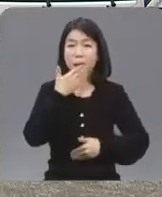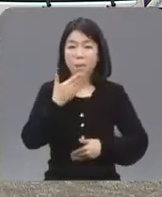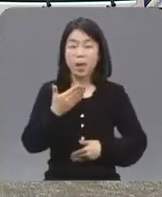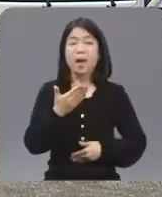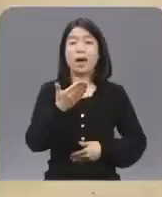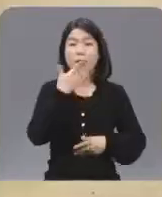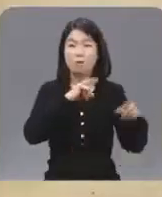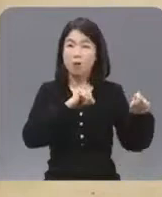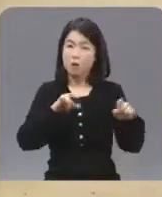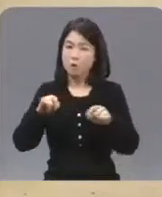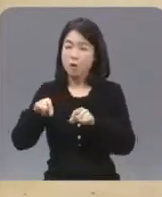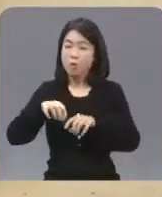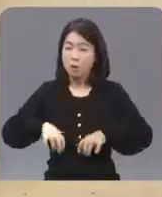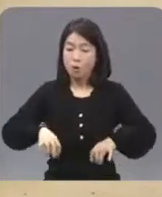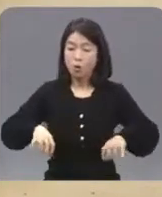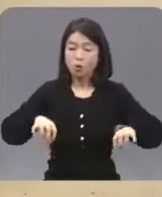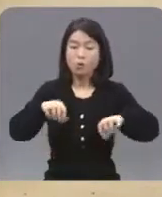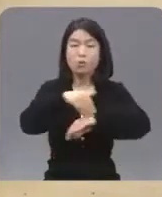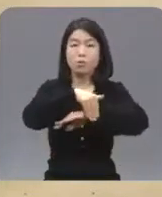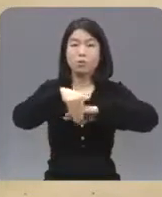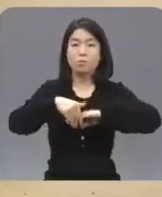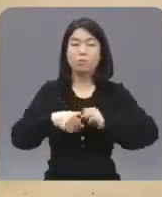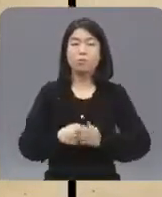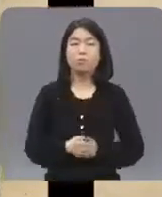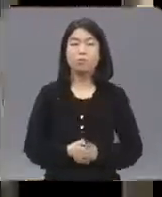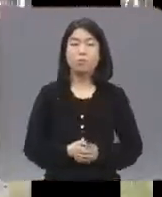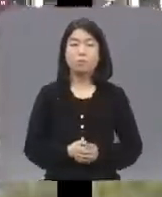푸드랩과 스몰푸드존으로 구성할 계획입니다.